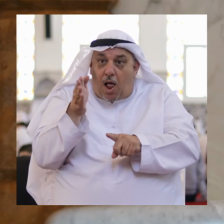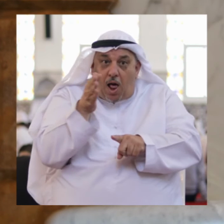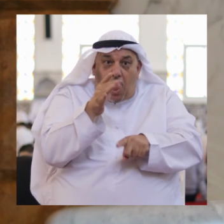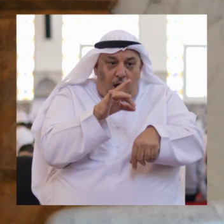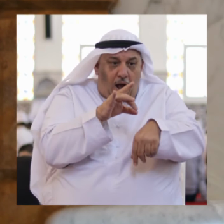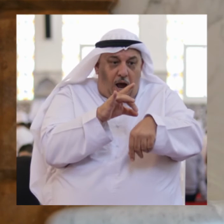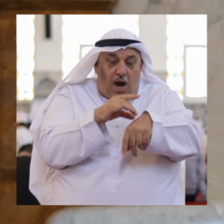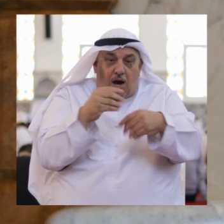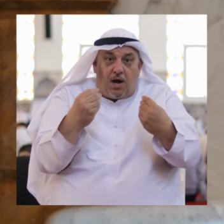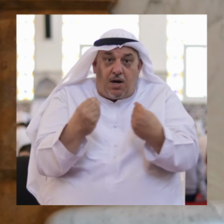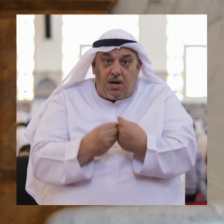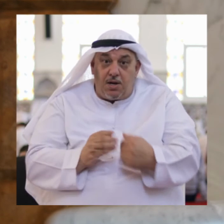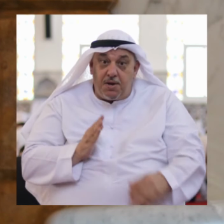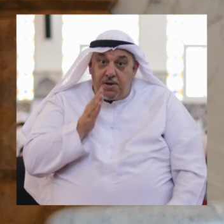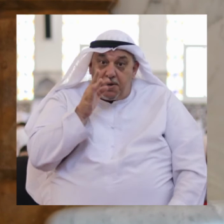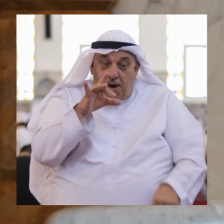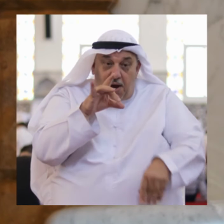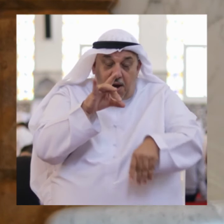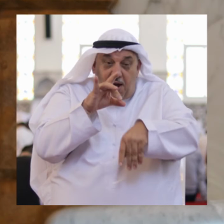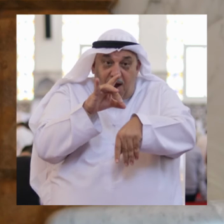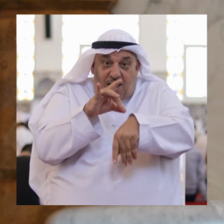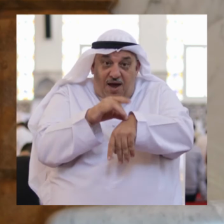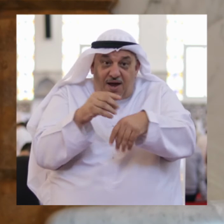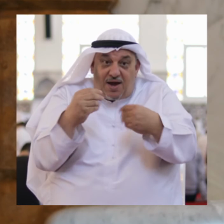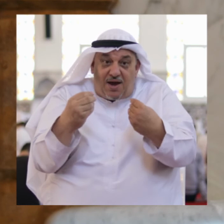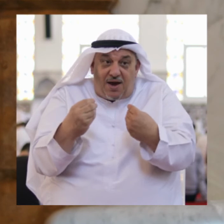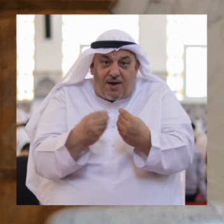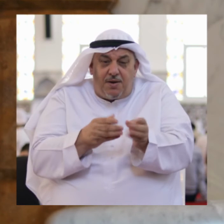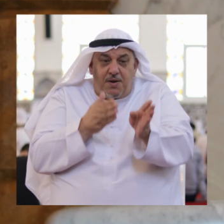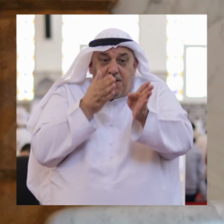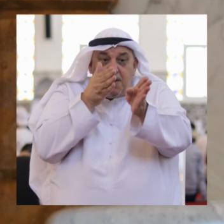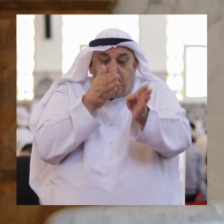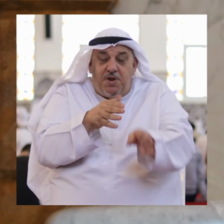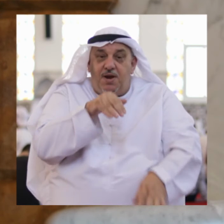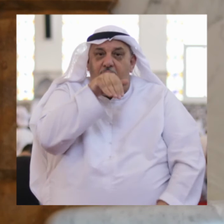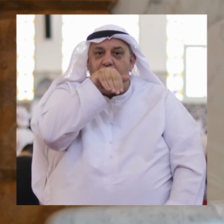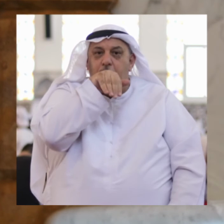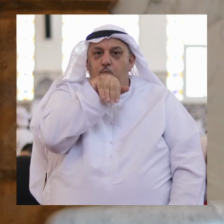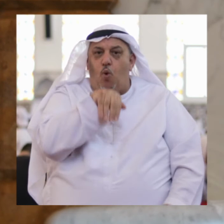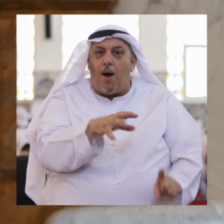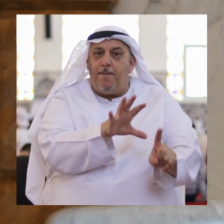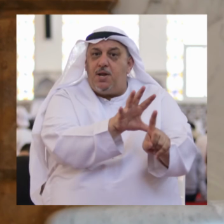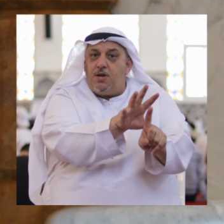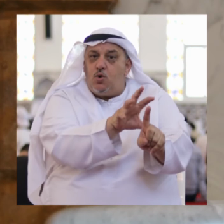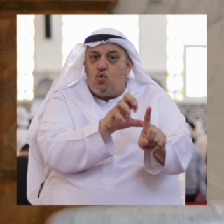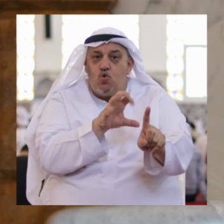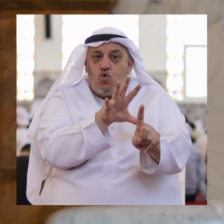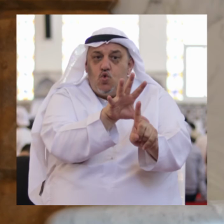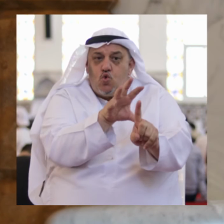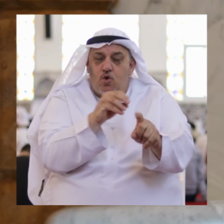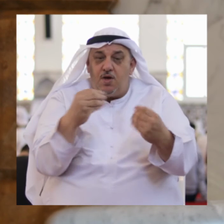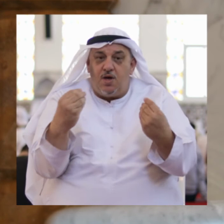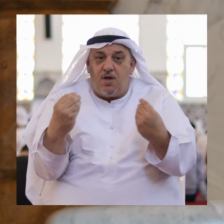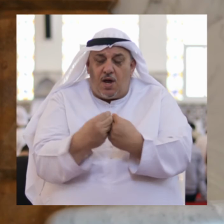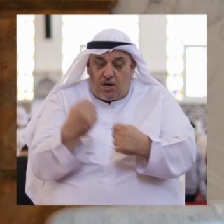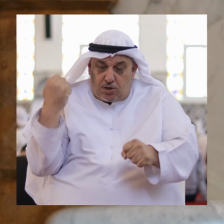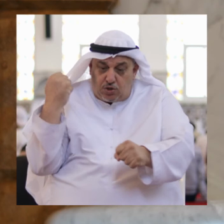فان زيارتهم هدي النبوي قويم وعمل